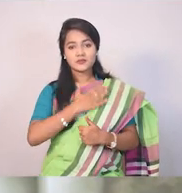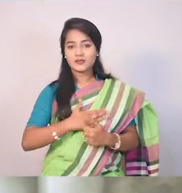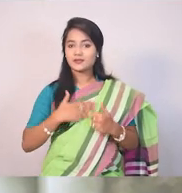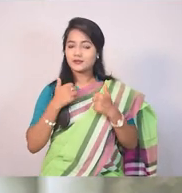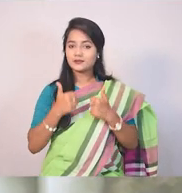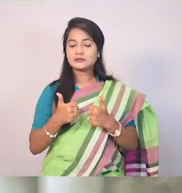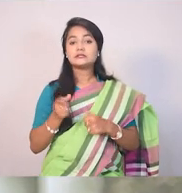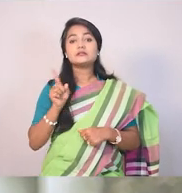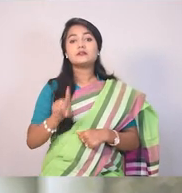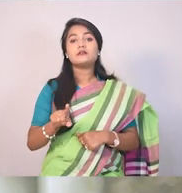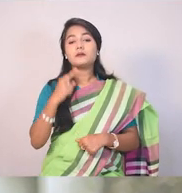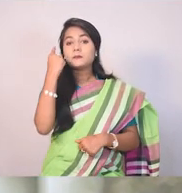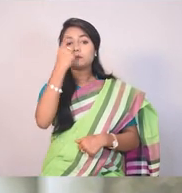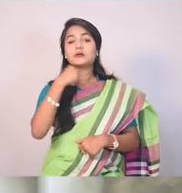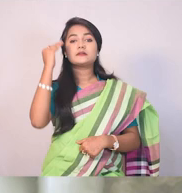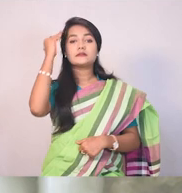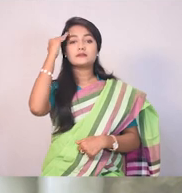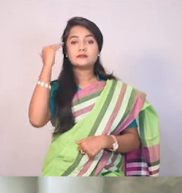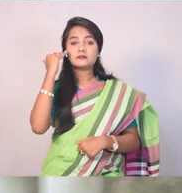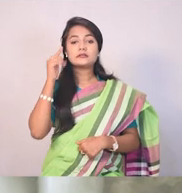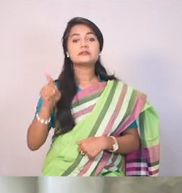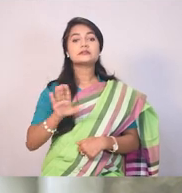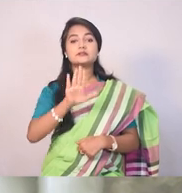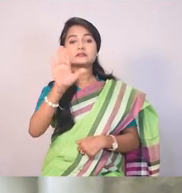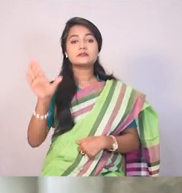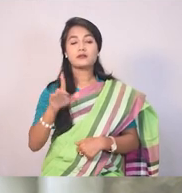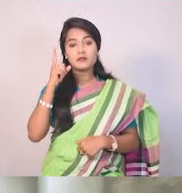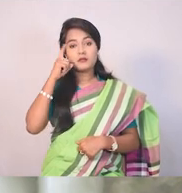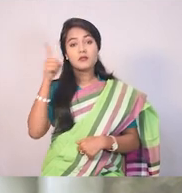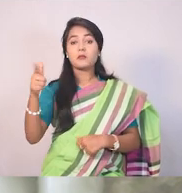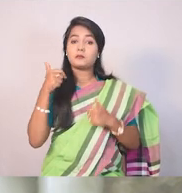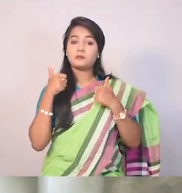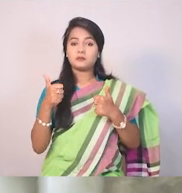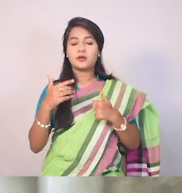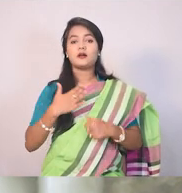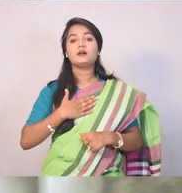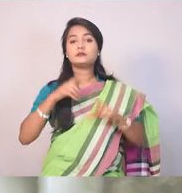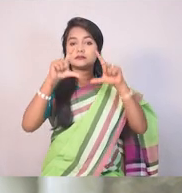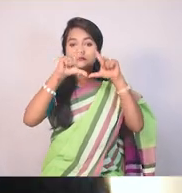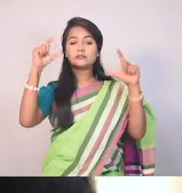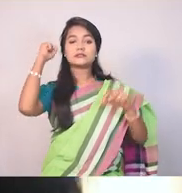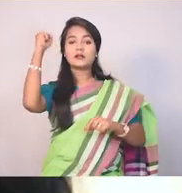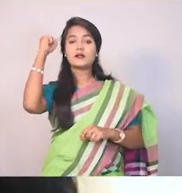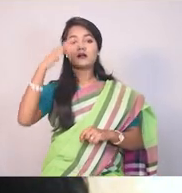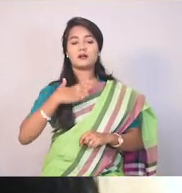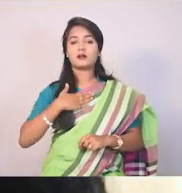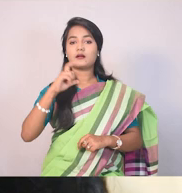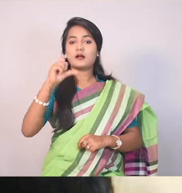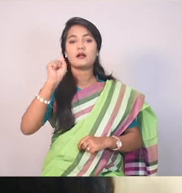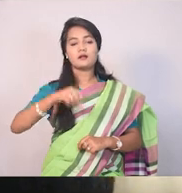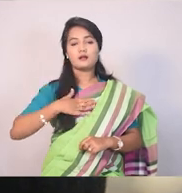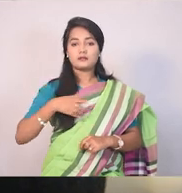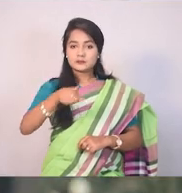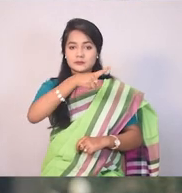অল বডি সুস্থ আছে। কিন্তু যারা অসুস্থ তাদের মন আমাদের চেয়ে অনেক ভালো। আমাদের কিন্তু একটা স্লোগান